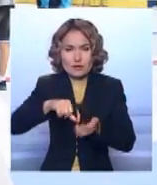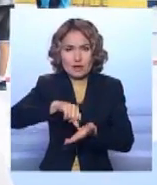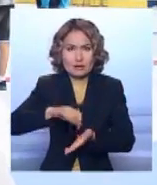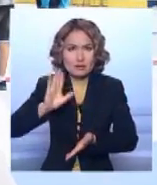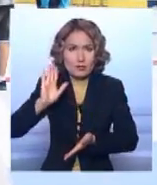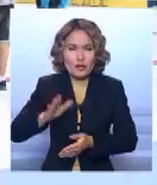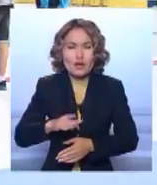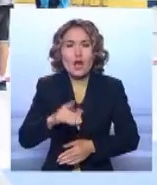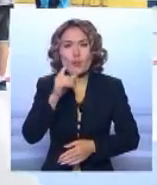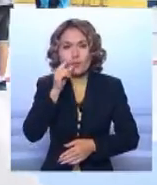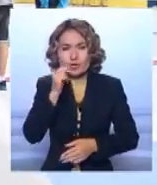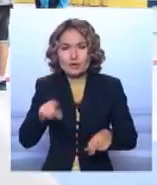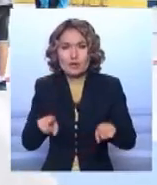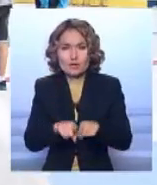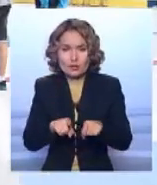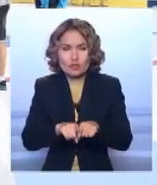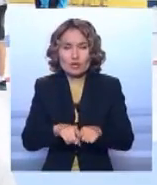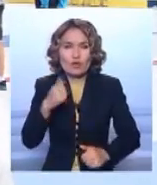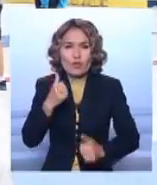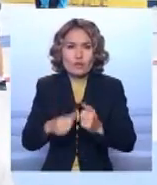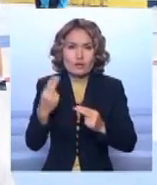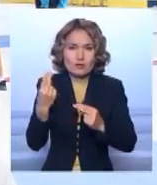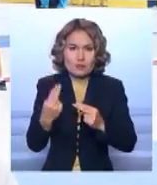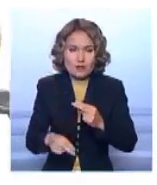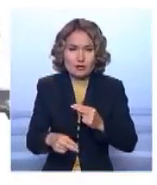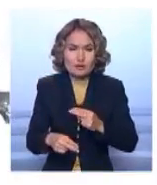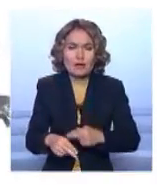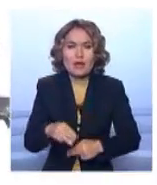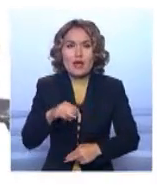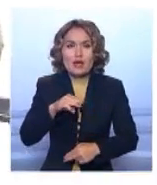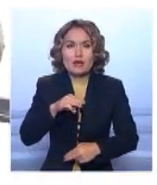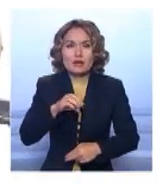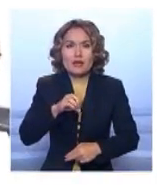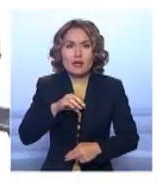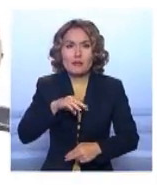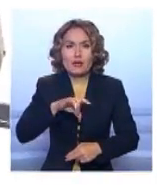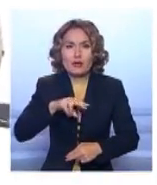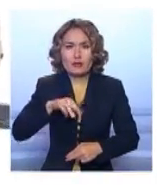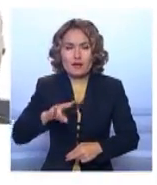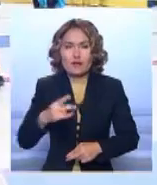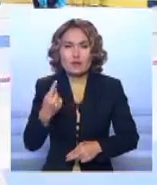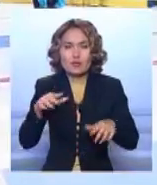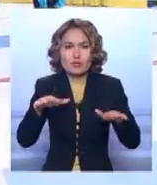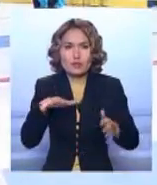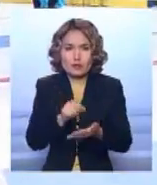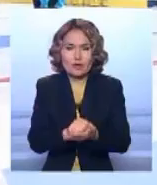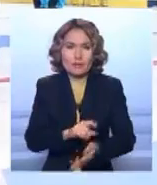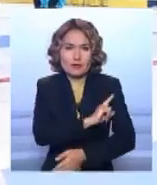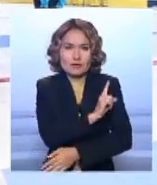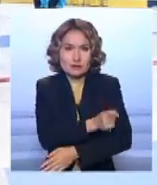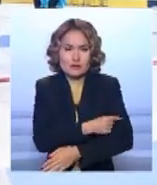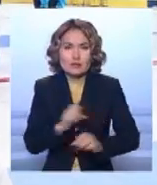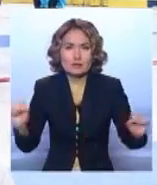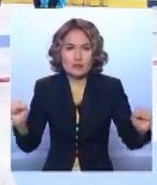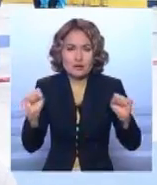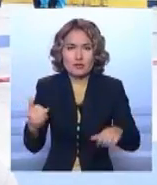Онда бізден Семейден Калиев Тамерлан чемпион болды. Бірінші орын алды. Мықтылар бар Семейде көп.